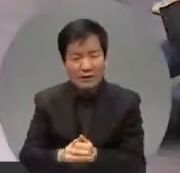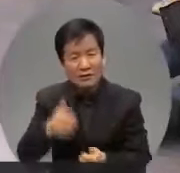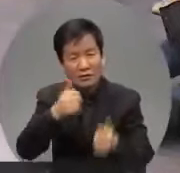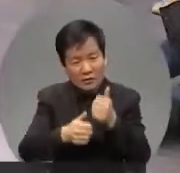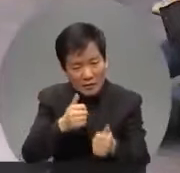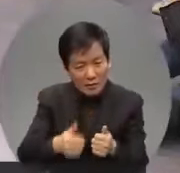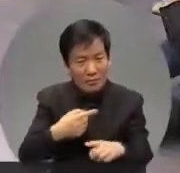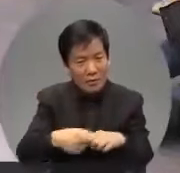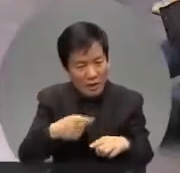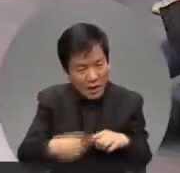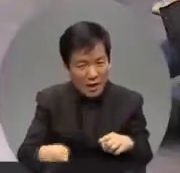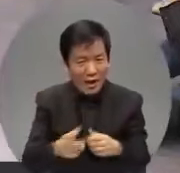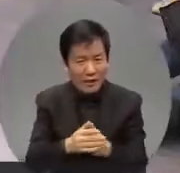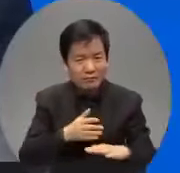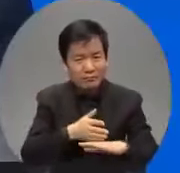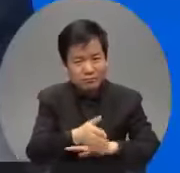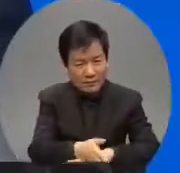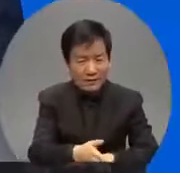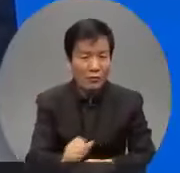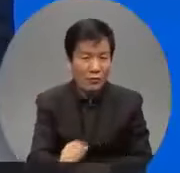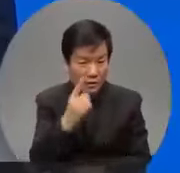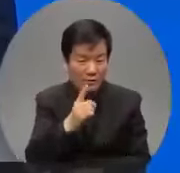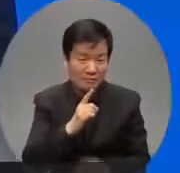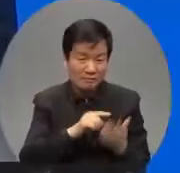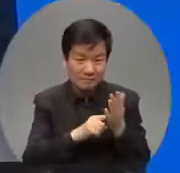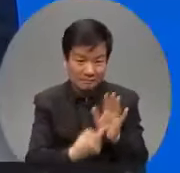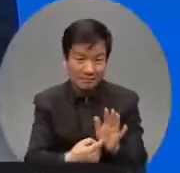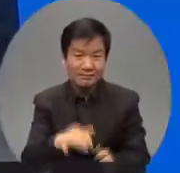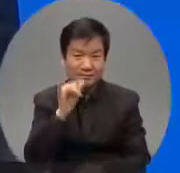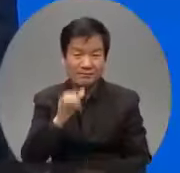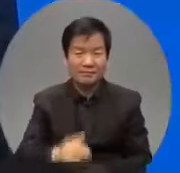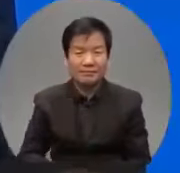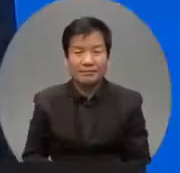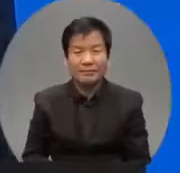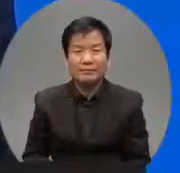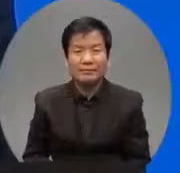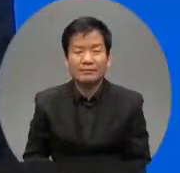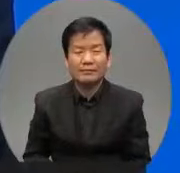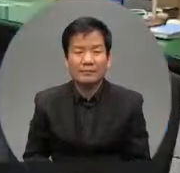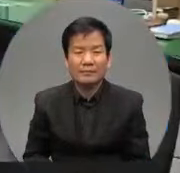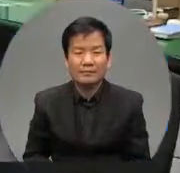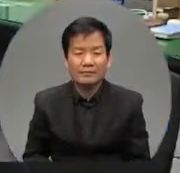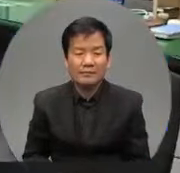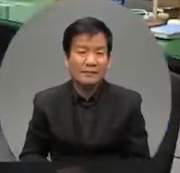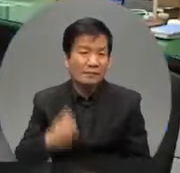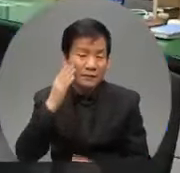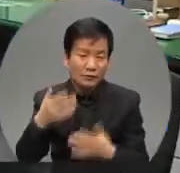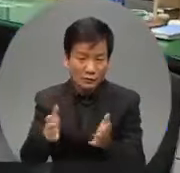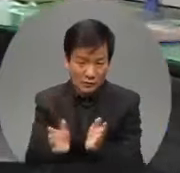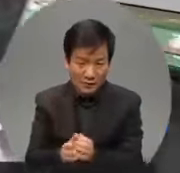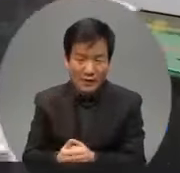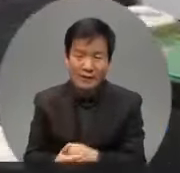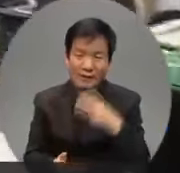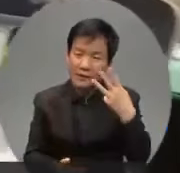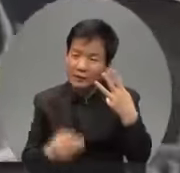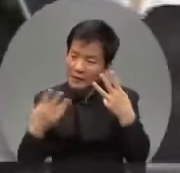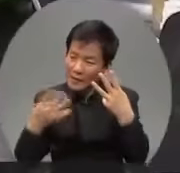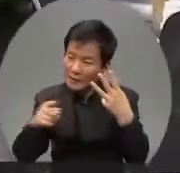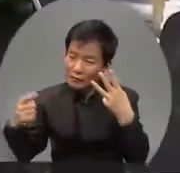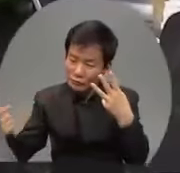등에 관한 판단이 늦어지고 있기 때문이라는 분석도 나오고 있습니다. 이 밖에 민주당에서는 다음 달 4일에서